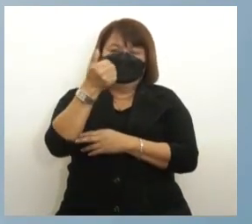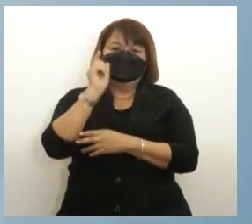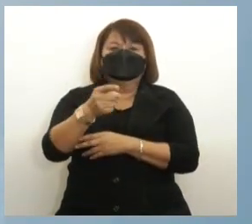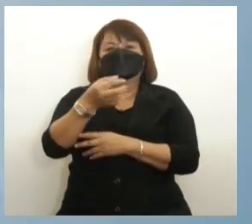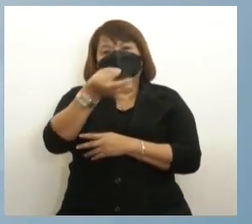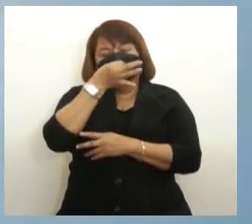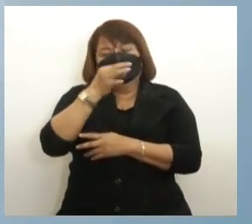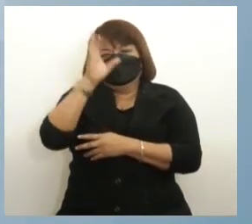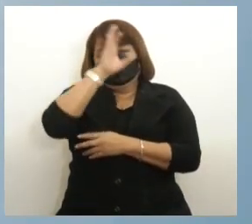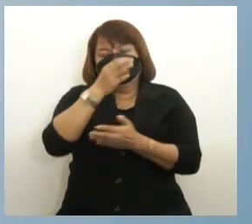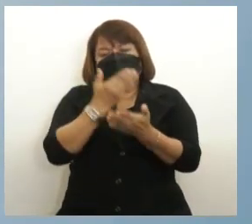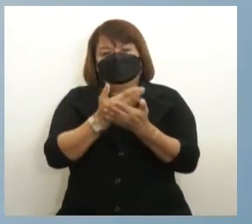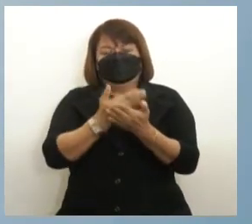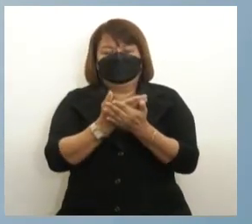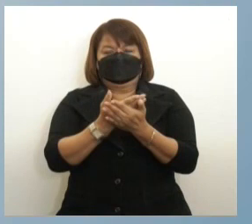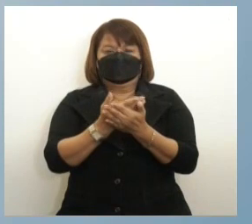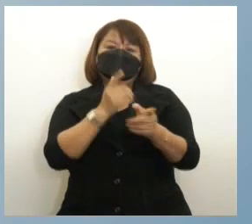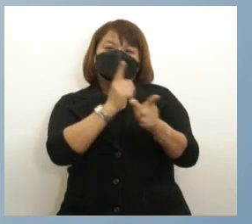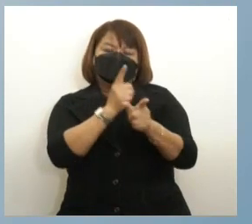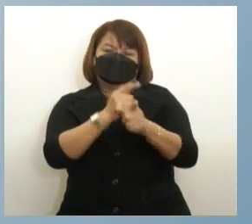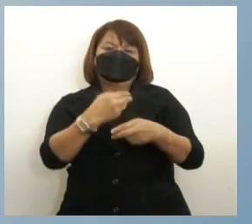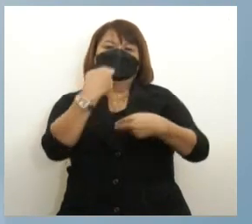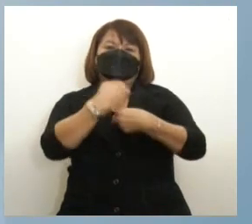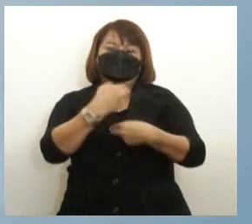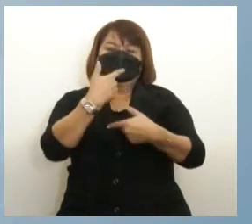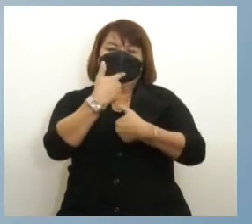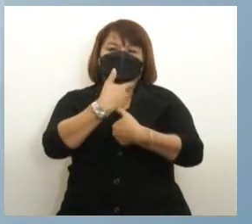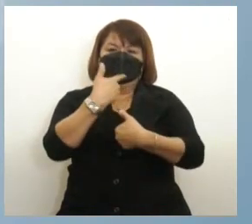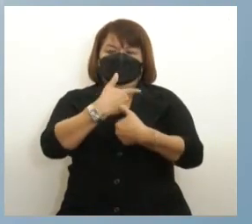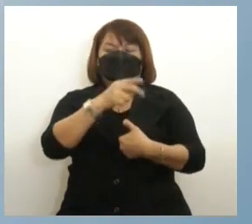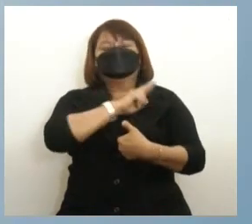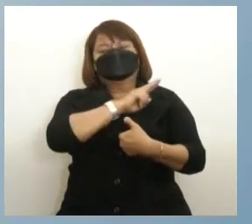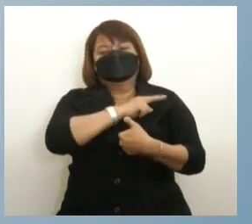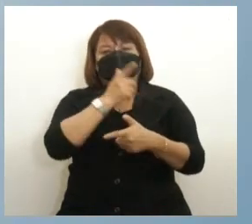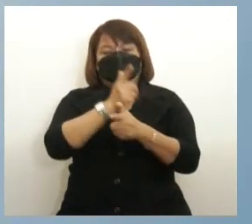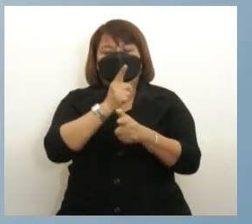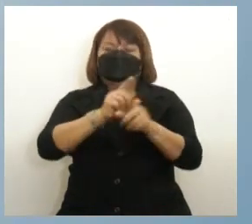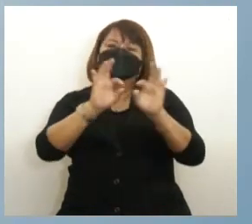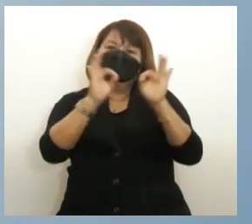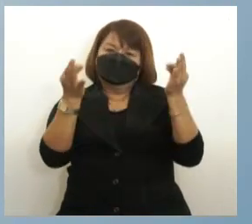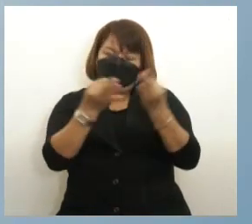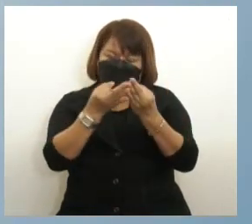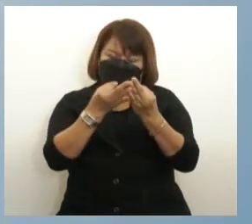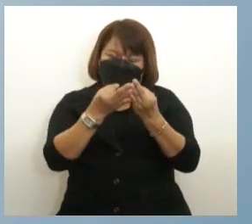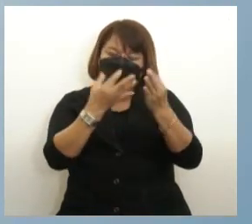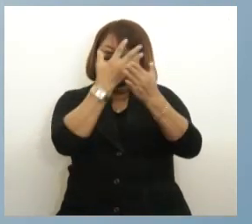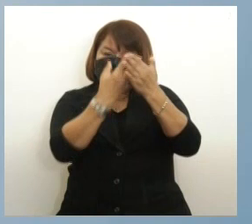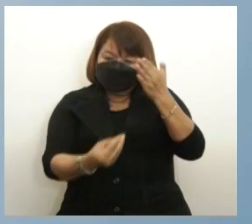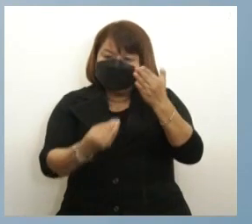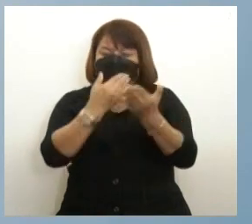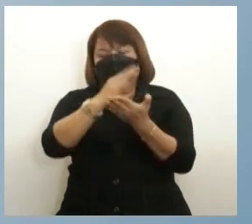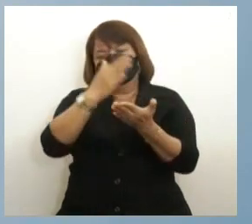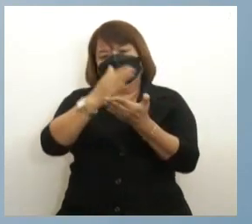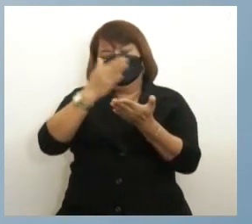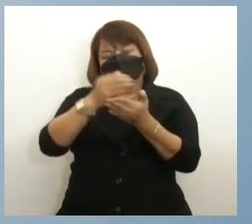ารายได้นะครับเพื่อมาเลี้ยงตนเองเลี้ยงครอบครัวแล้วเหลือจากครอบครัวก็แบ่งปันให้สู่สังคม